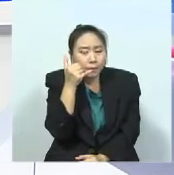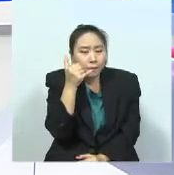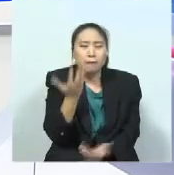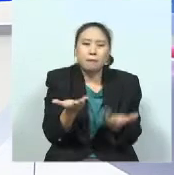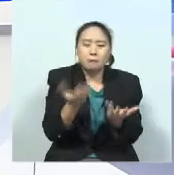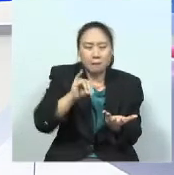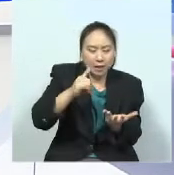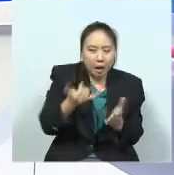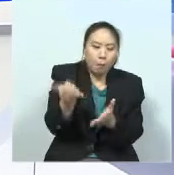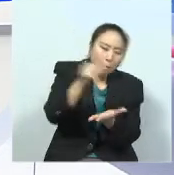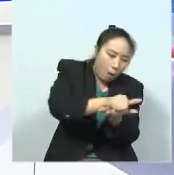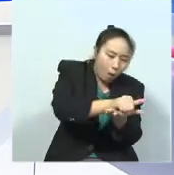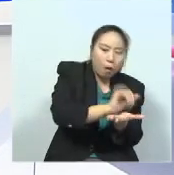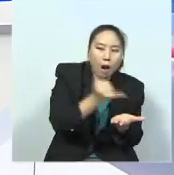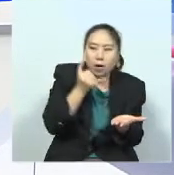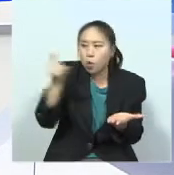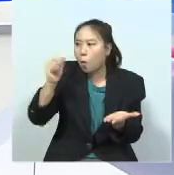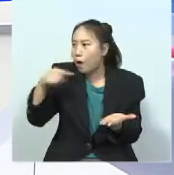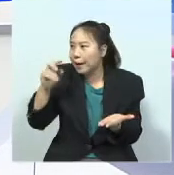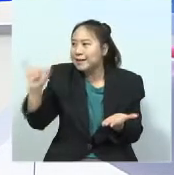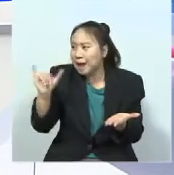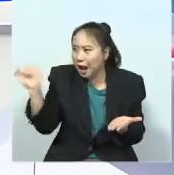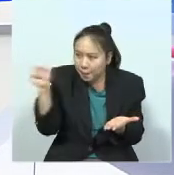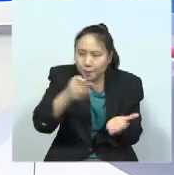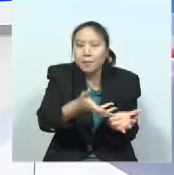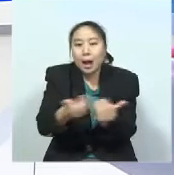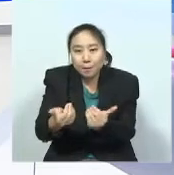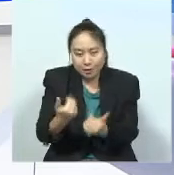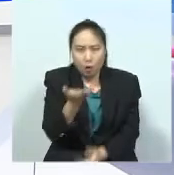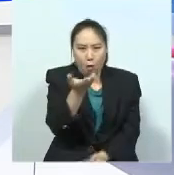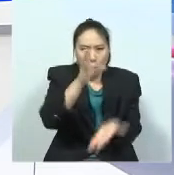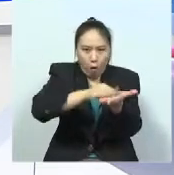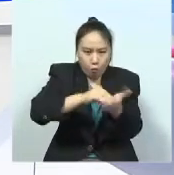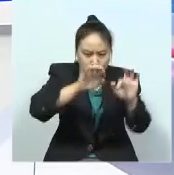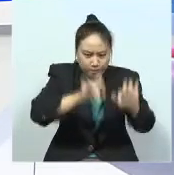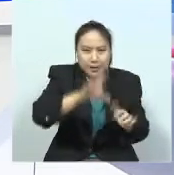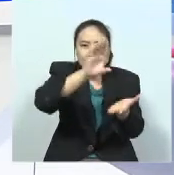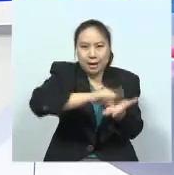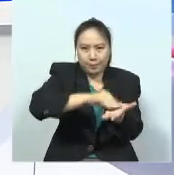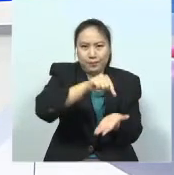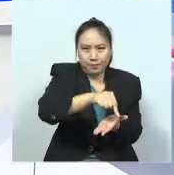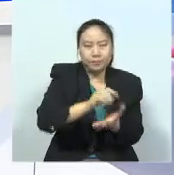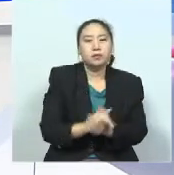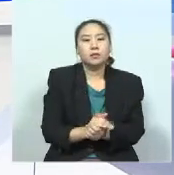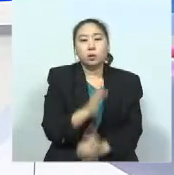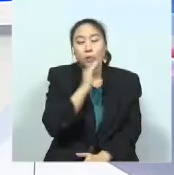จจะมีกรณีฉุกเฉินและสามารถติดต่อได้ทันทีอันนี้เจ้าหน้าที่ก็จะขอเป็นข้อมูลเอาไว้ในเบื้องต้นนะคะในขณะ